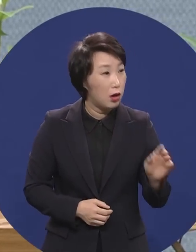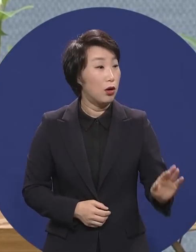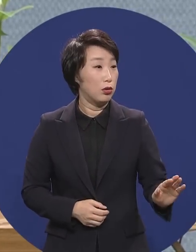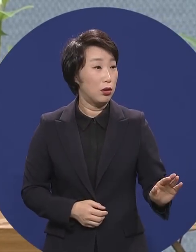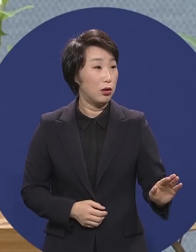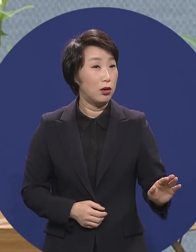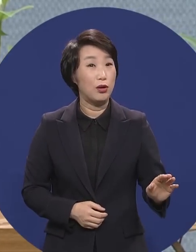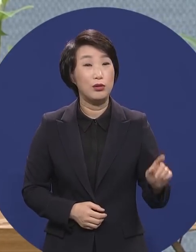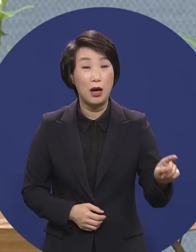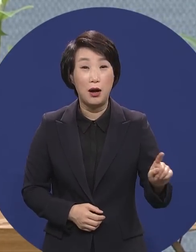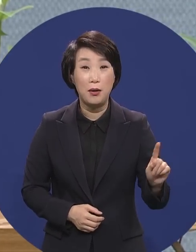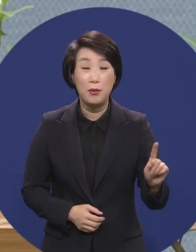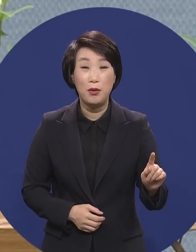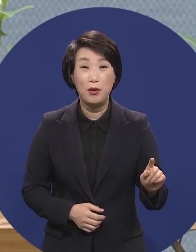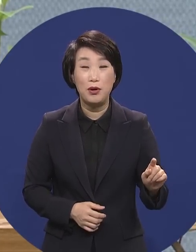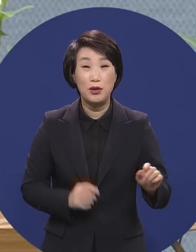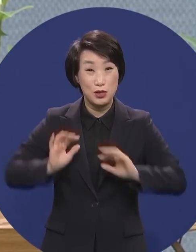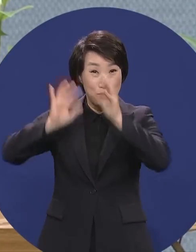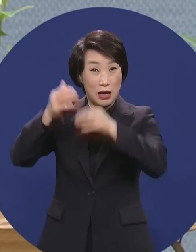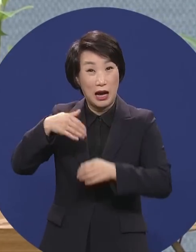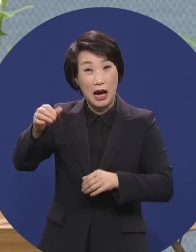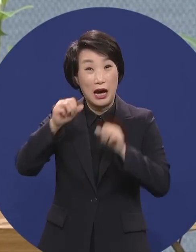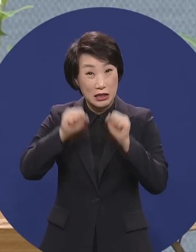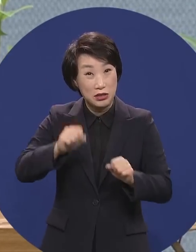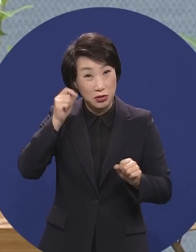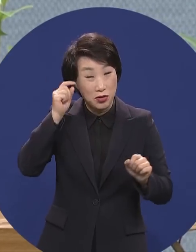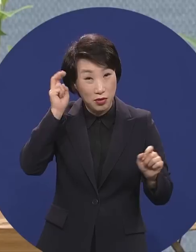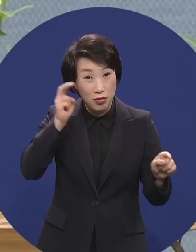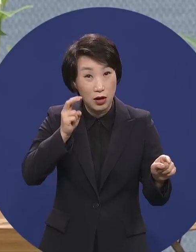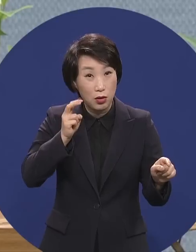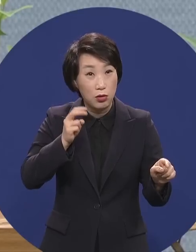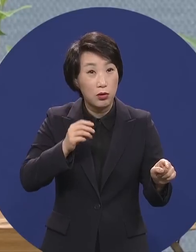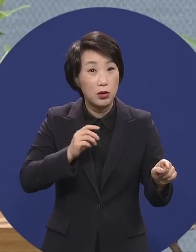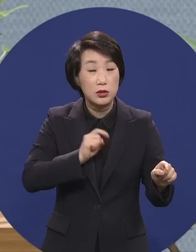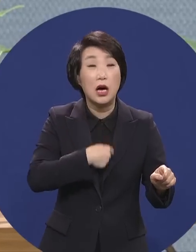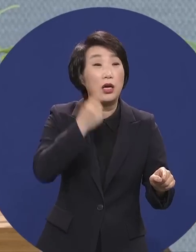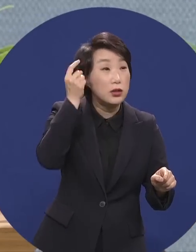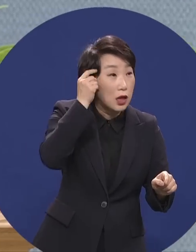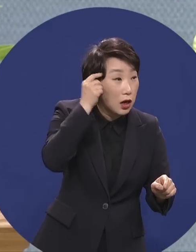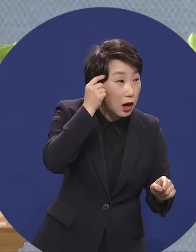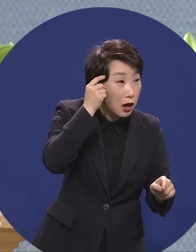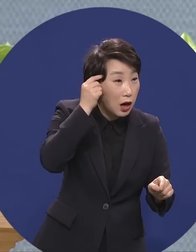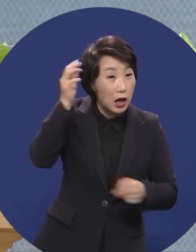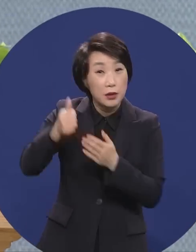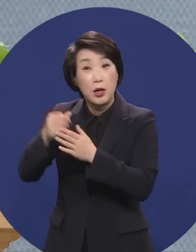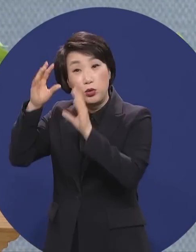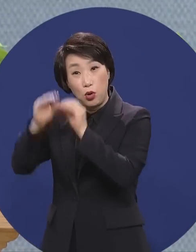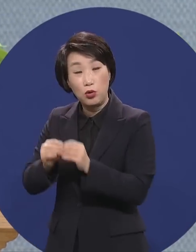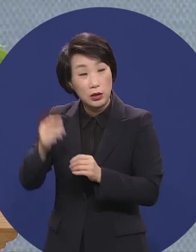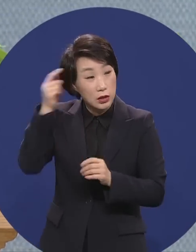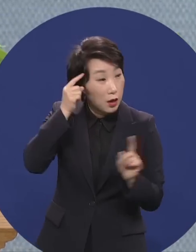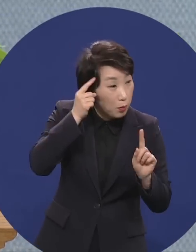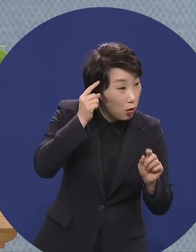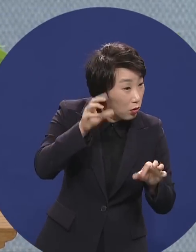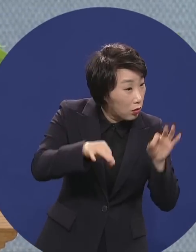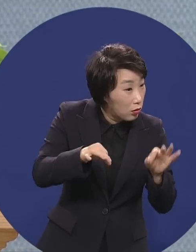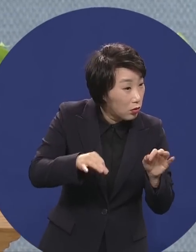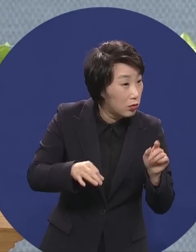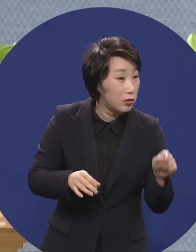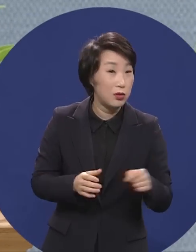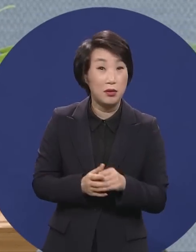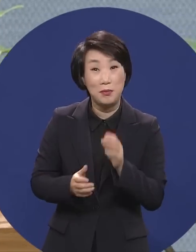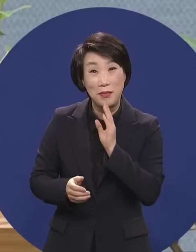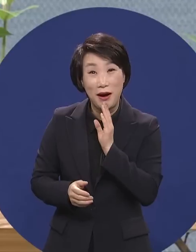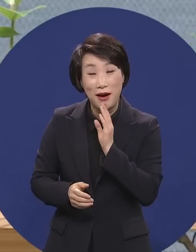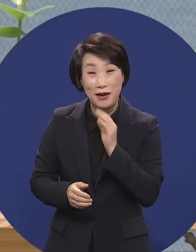있지 않겠어? 내 생각인지 하나님의 동의를 얻은 것인지,